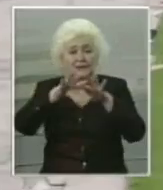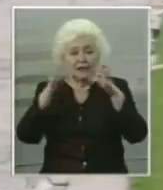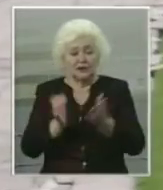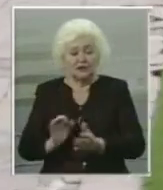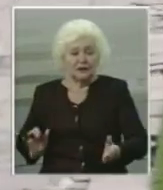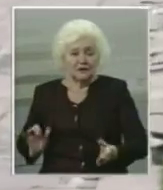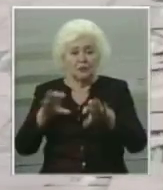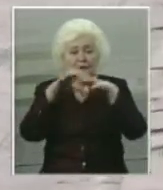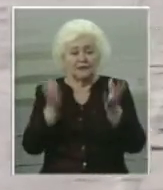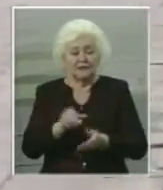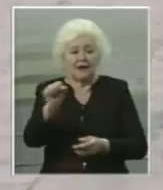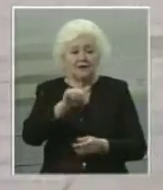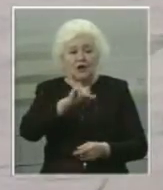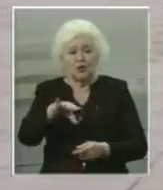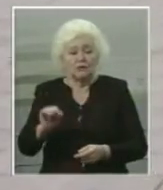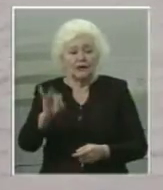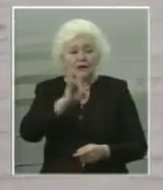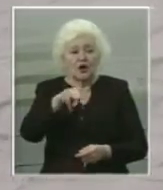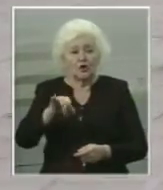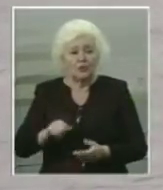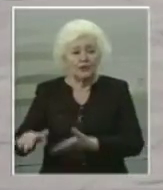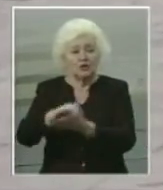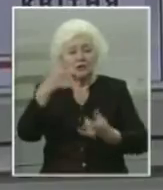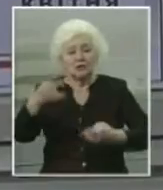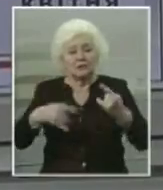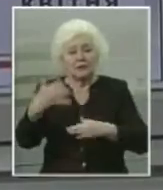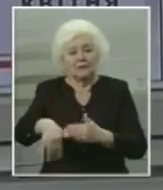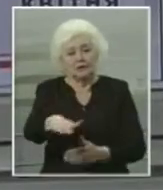ядра. Андрій Усов, Ігор Петченко, Суспільне, Херсон.